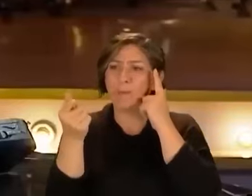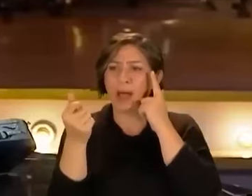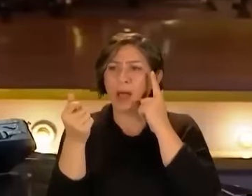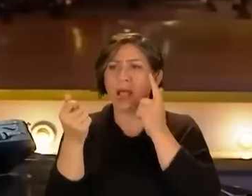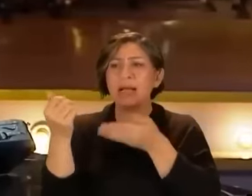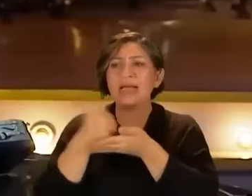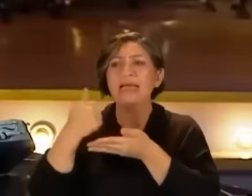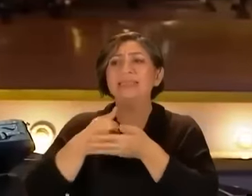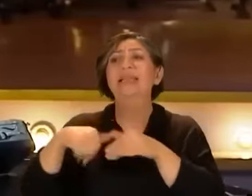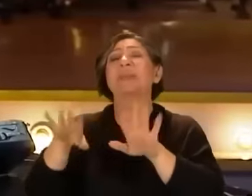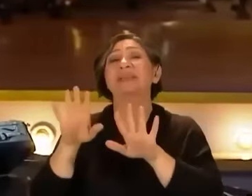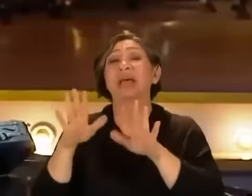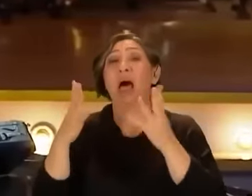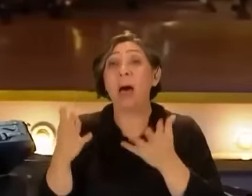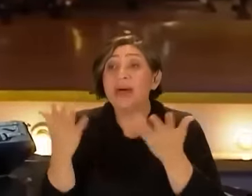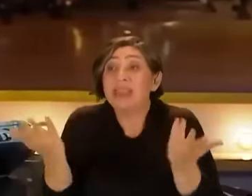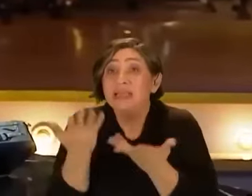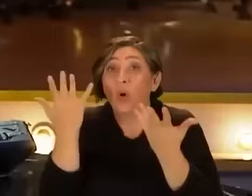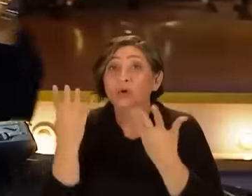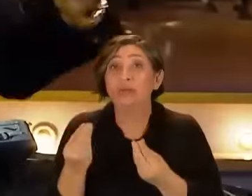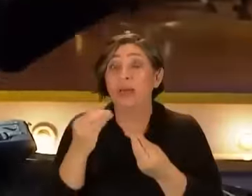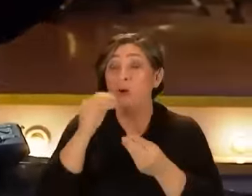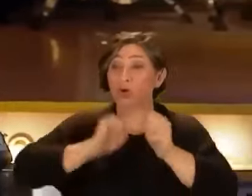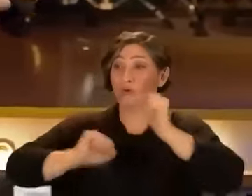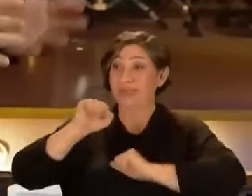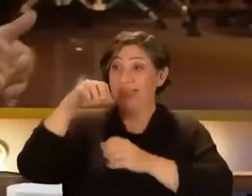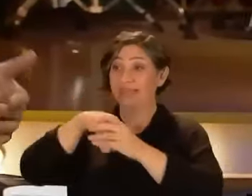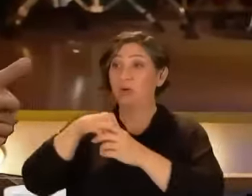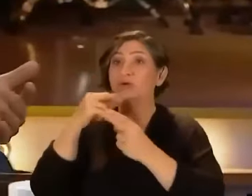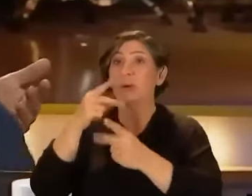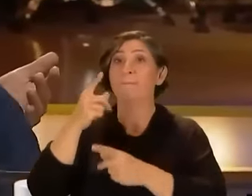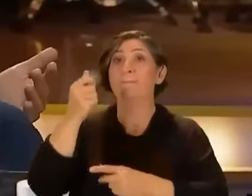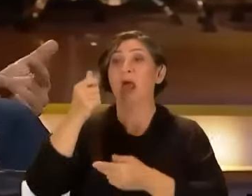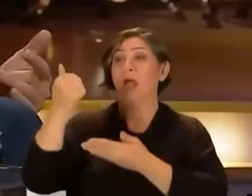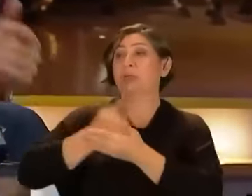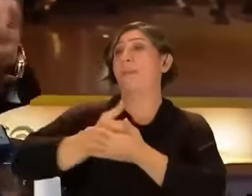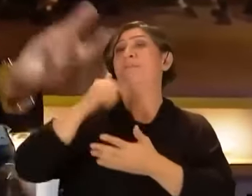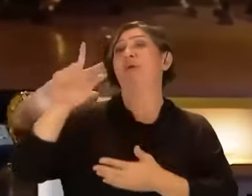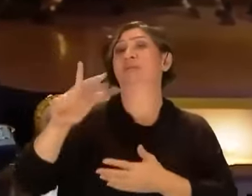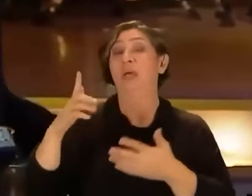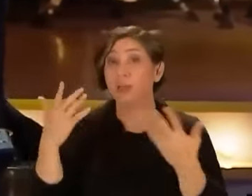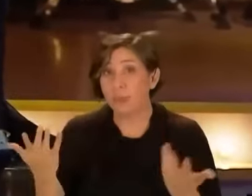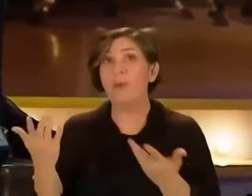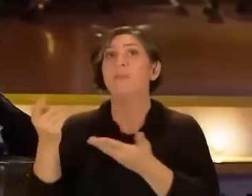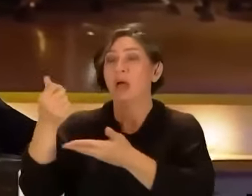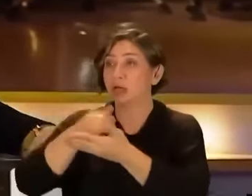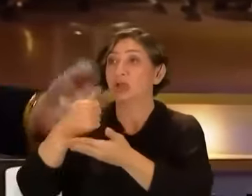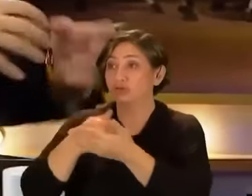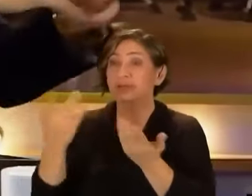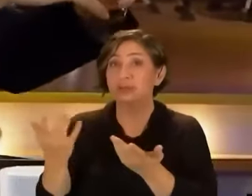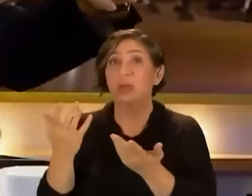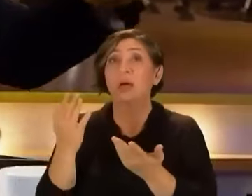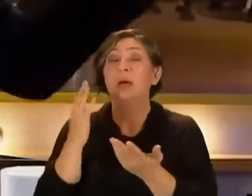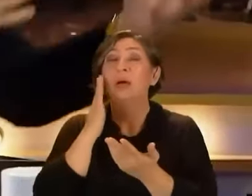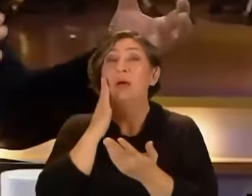yekünü kazanamayabilirsiniz diye, ama nasıl olsa, yani mesela üniversitelerde falan konuşuyorlar, diyor ki para kazanmam lazım. Lazım, kazanacaksın. Evet.